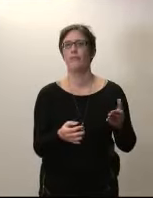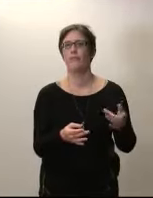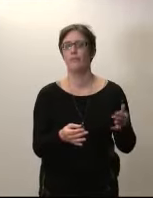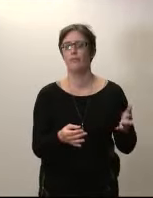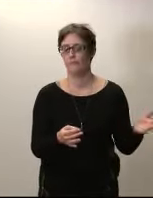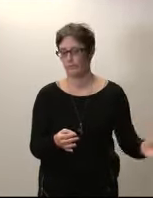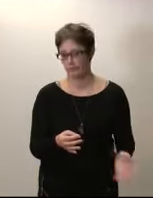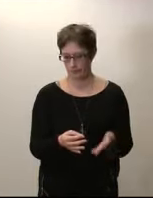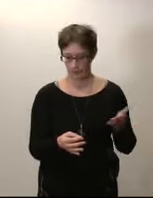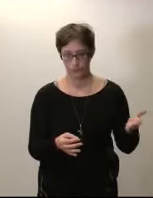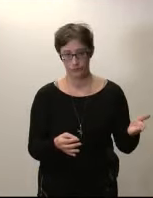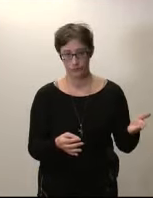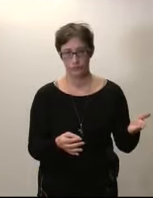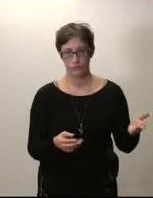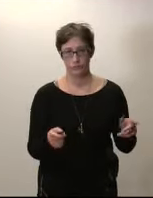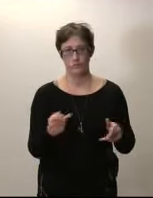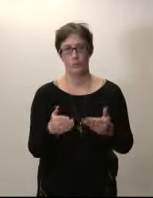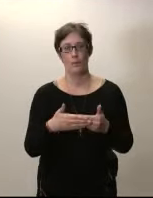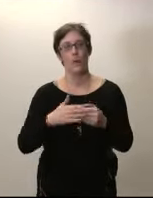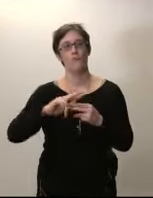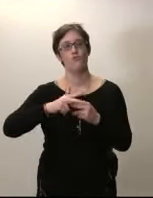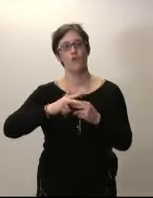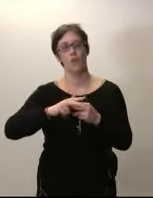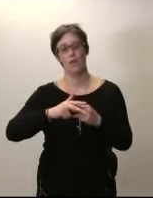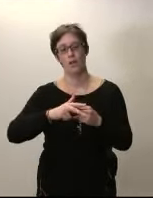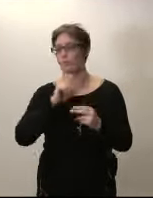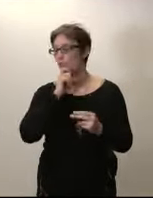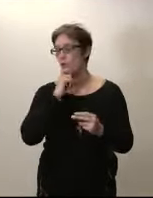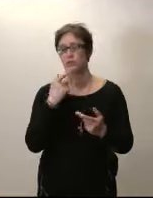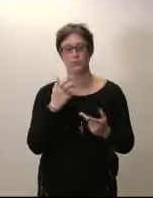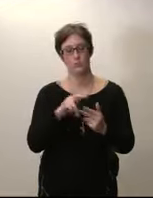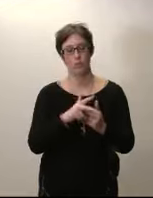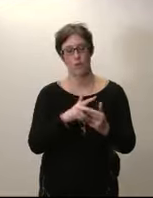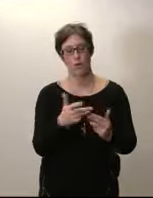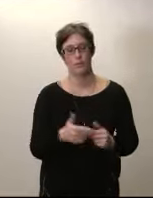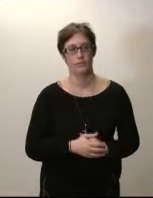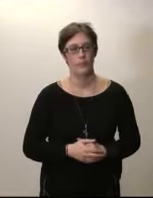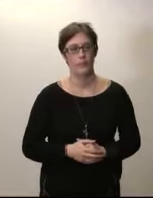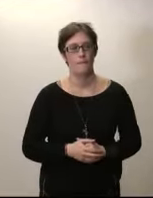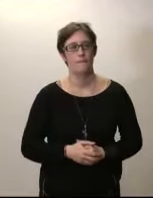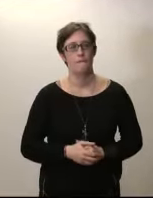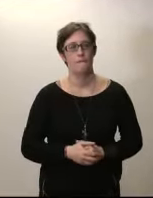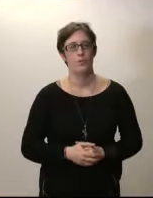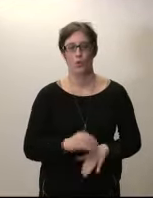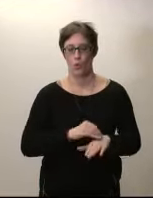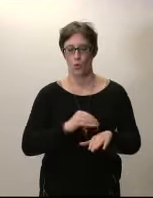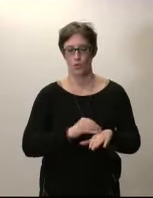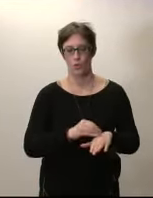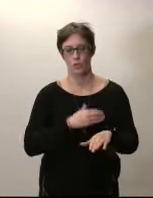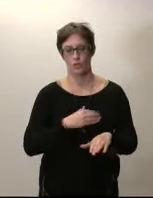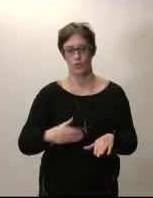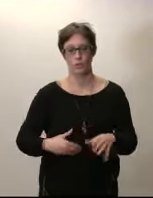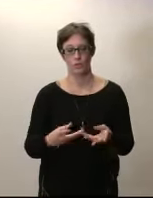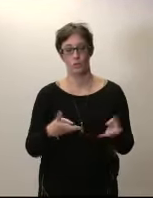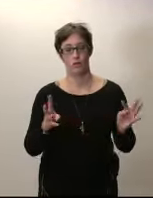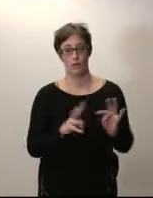secteur du Moulin de la Nouvière, dont j'ai parlé tout à l'heure. Le conseil municipal est donc appelé à confirmer la désaffection et